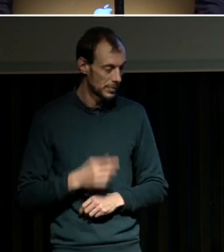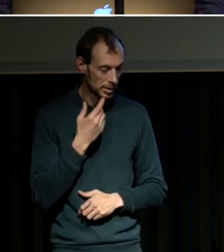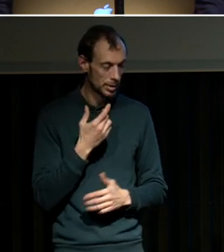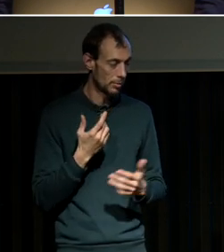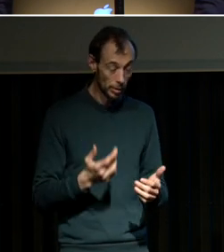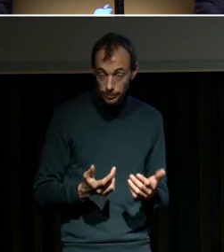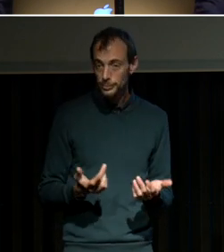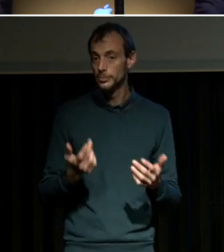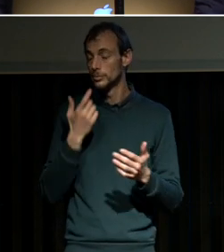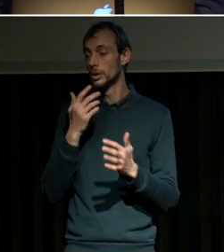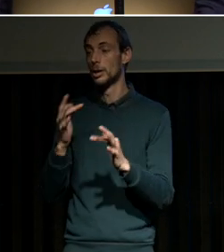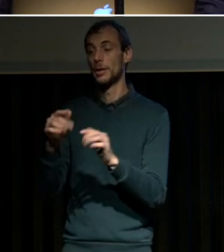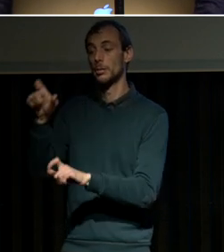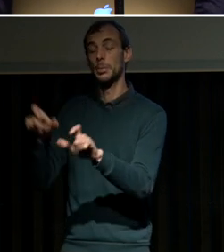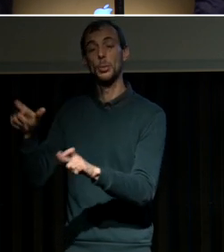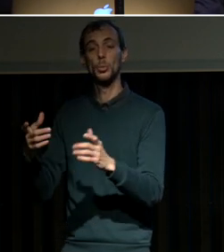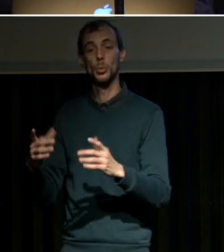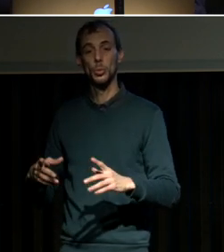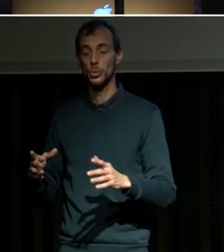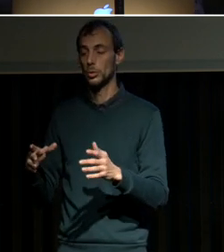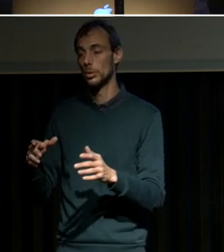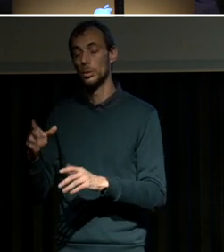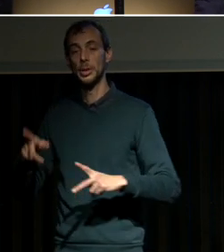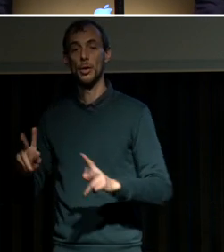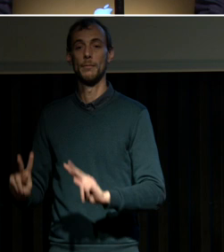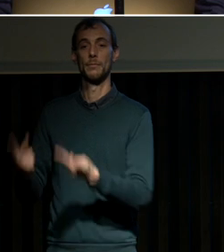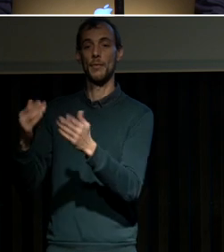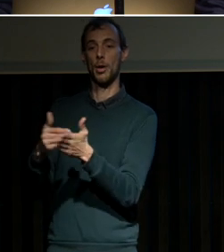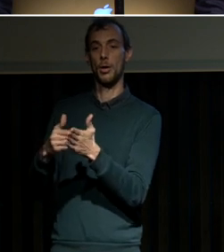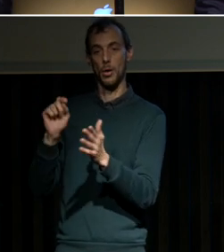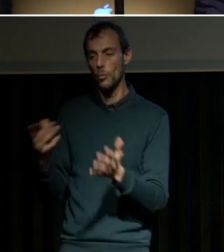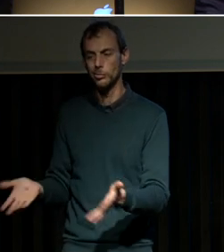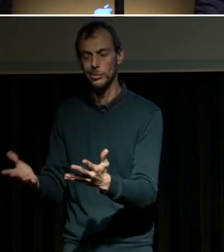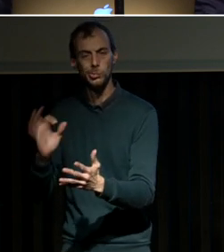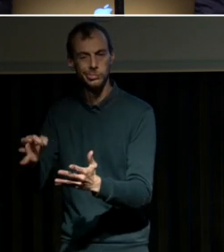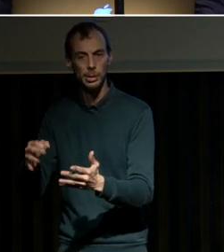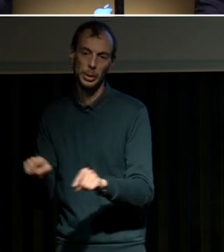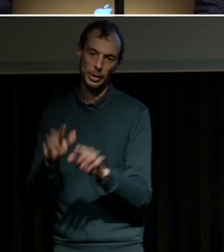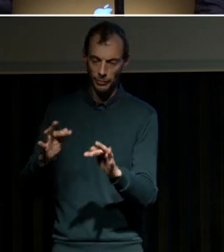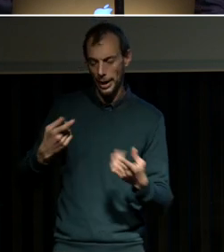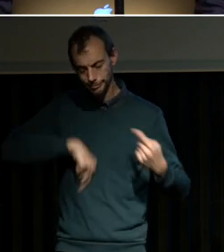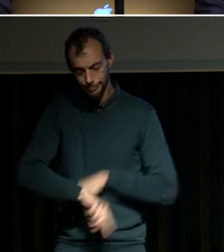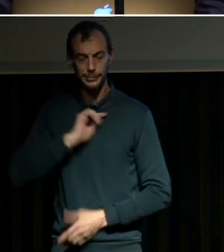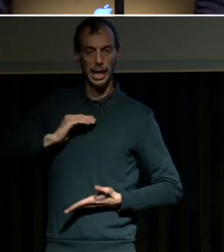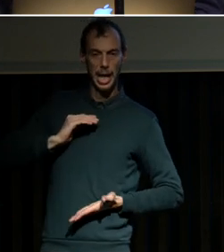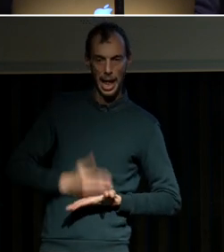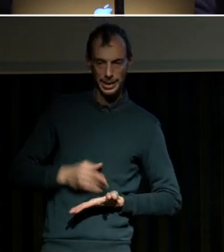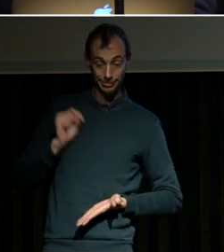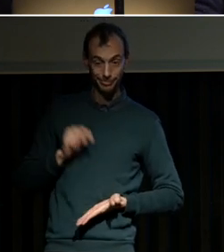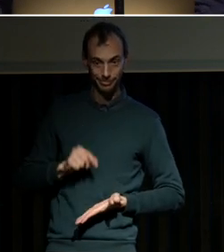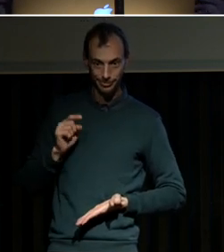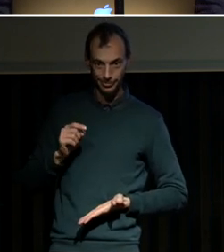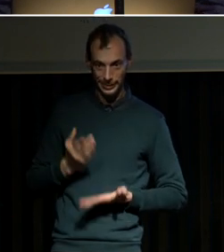donneurs en état en arrêt circulatoire, parce que ça, c'est l'avenir du prélèvement d'organes. Il faut respecter, bien évidemment, l'éthique. On ne peut pas faire n'importe